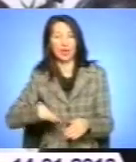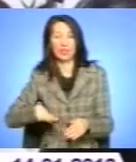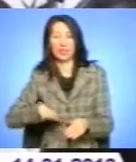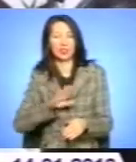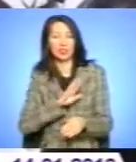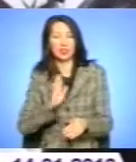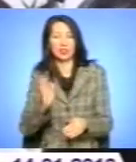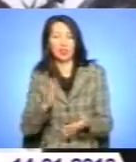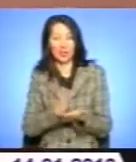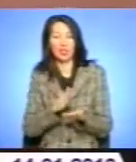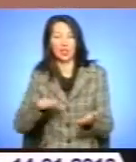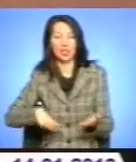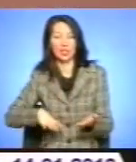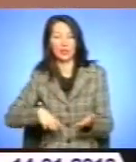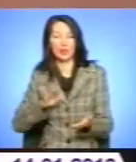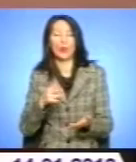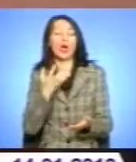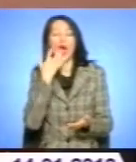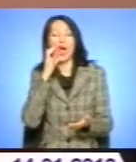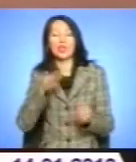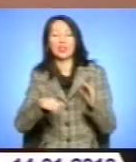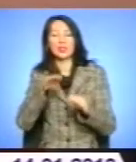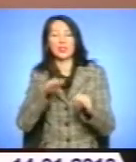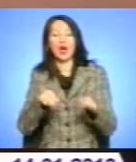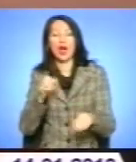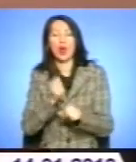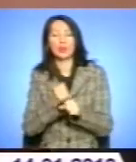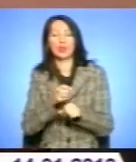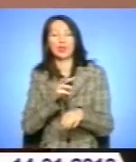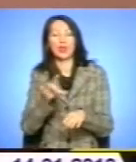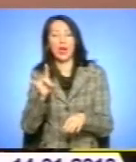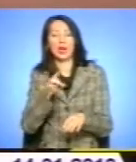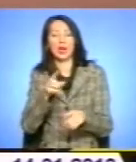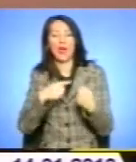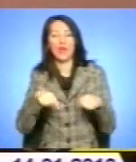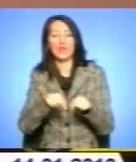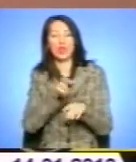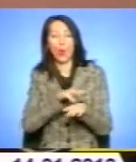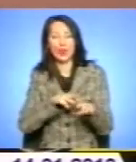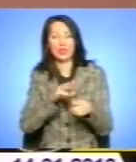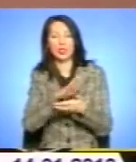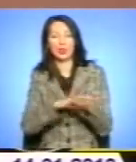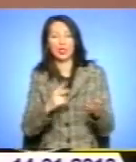Важне є, каже кінь. По гарячих слідах працівникам райвідділу